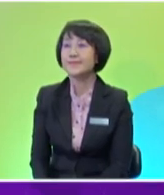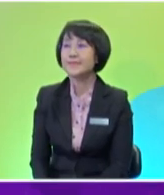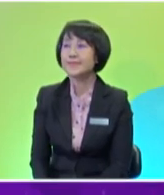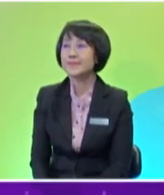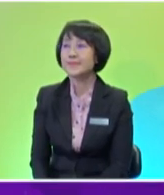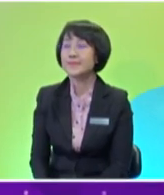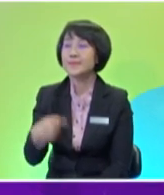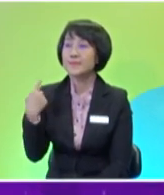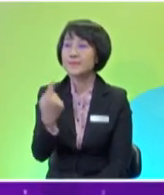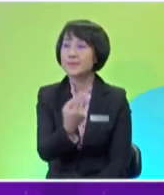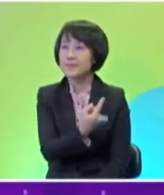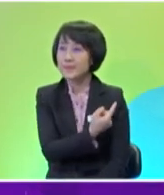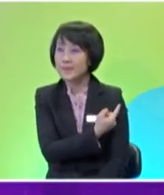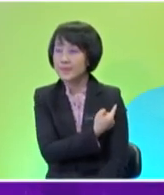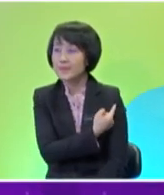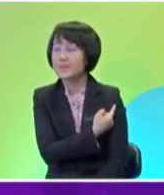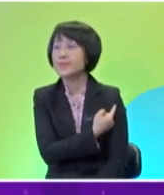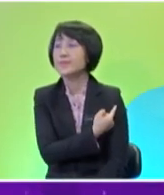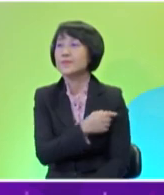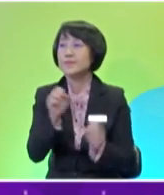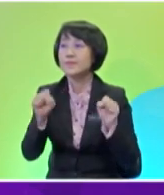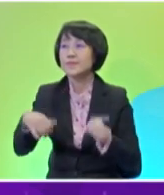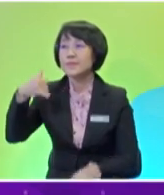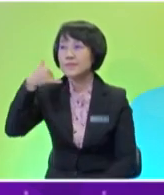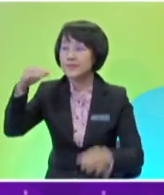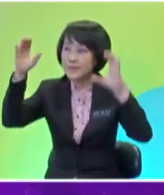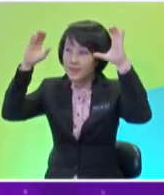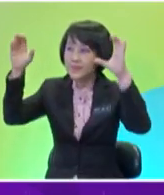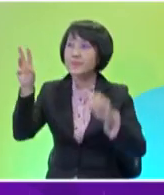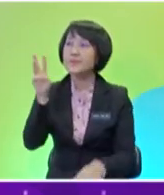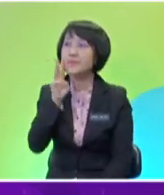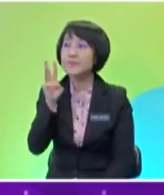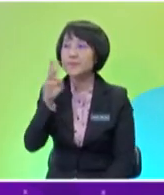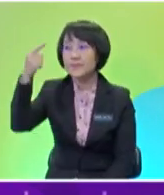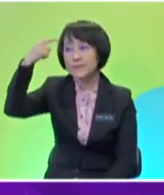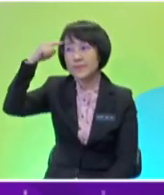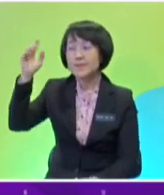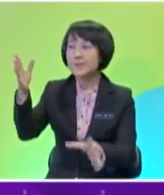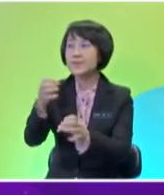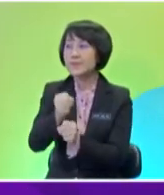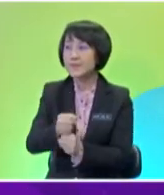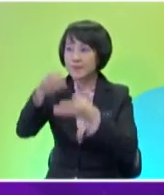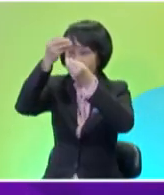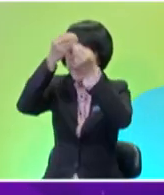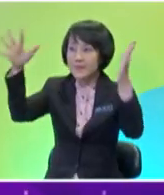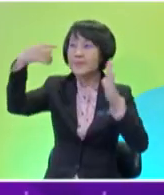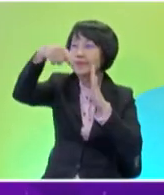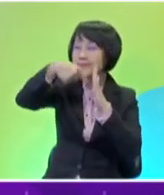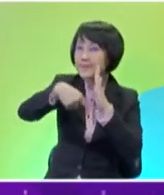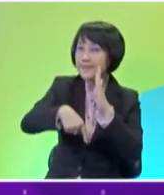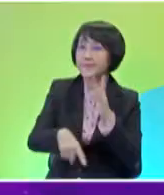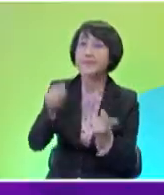kita beli Guava untuk mendapat maklumat lanjut Iya